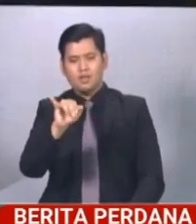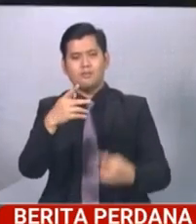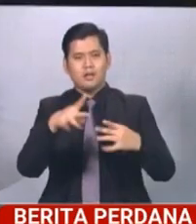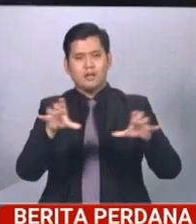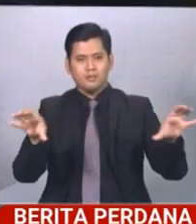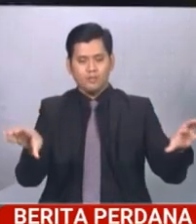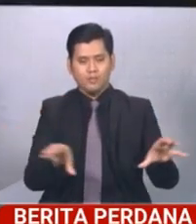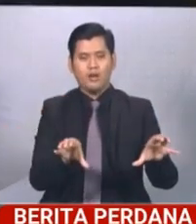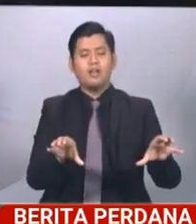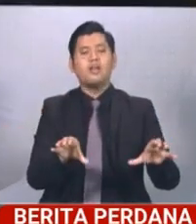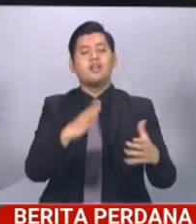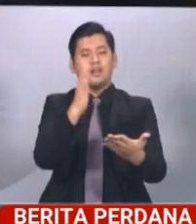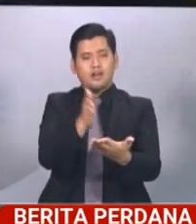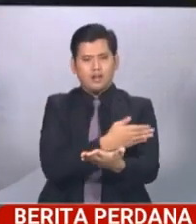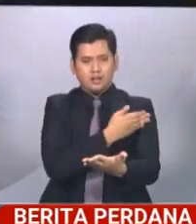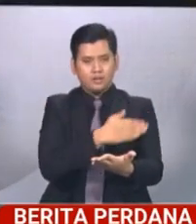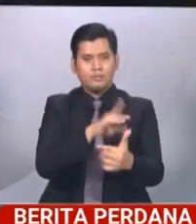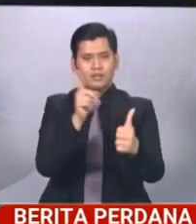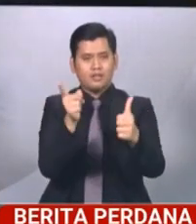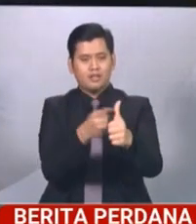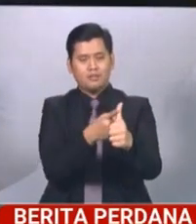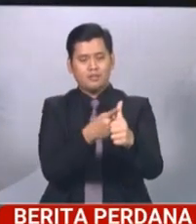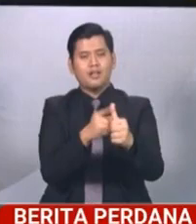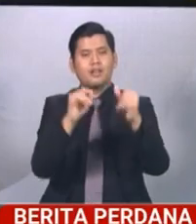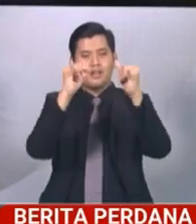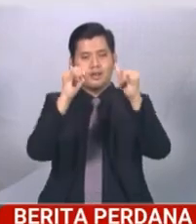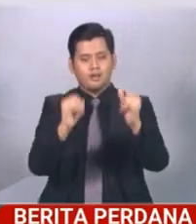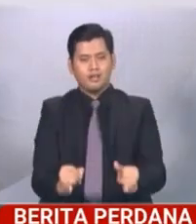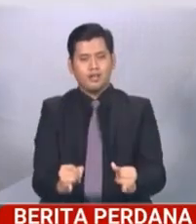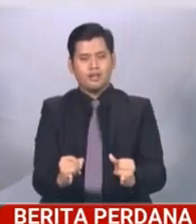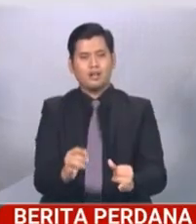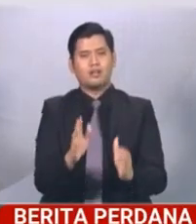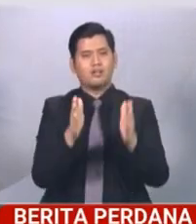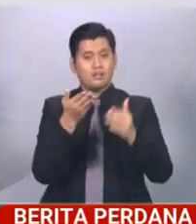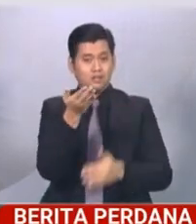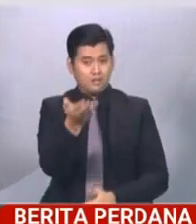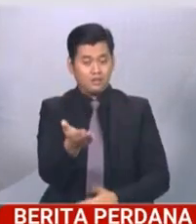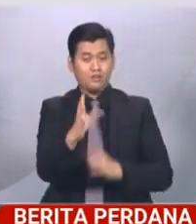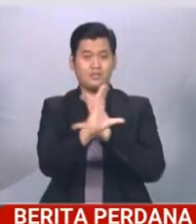fenomena menerus single pertama bertajuk instan kau cinta